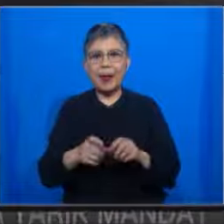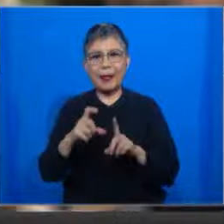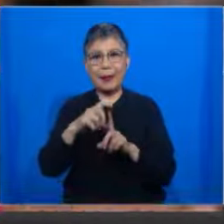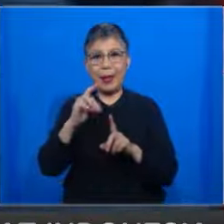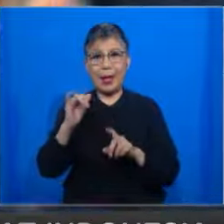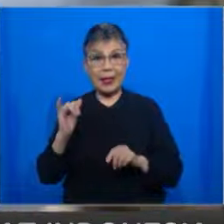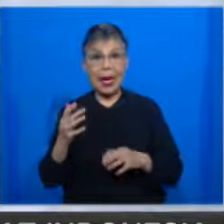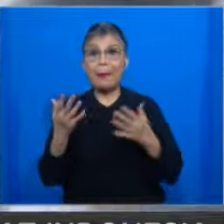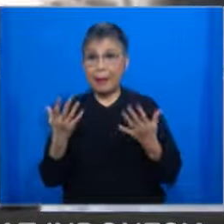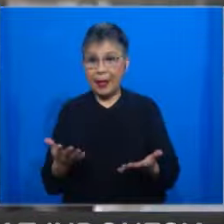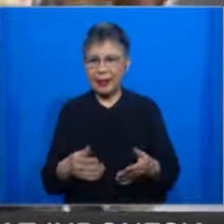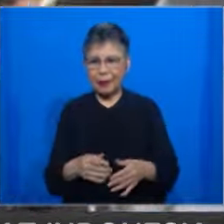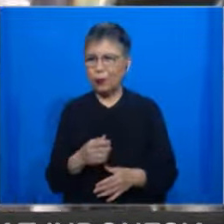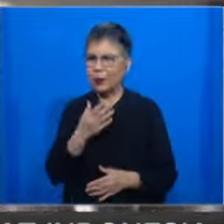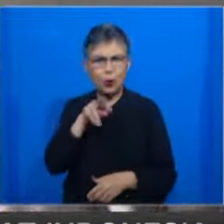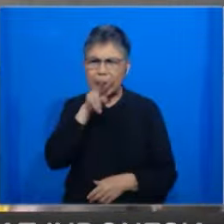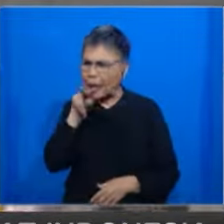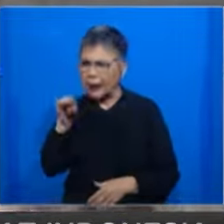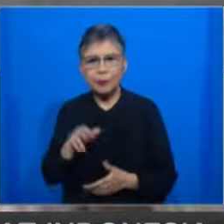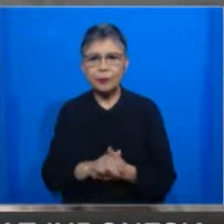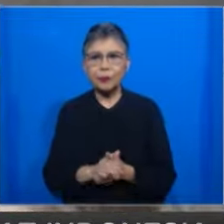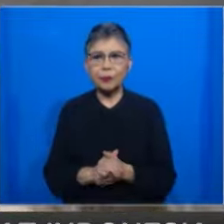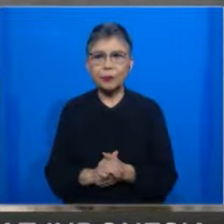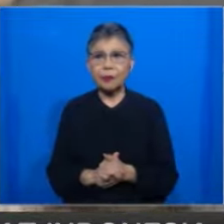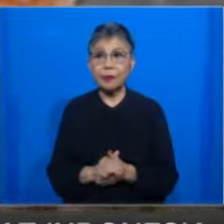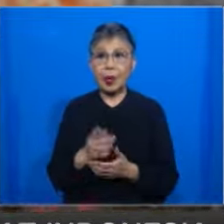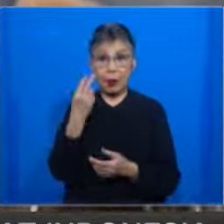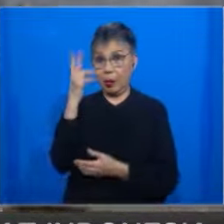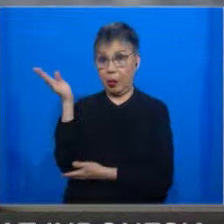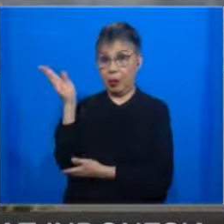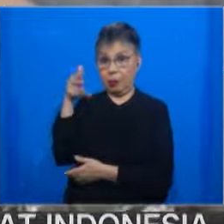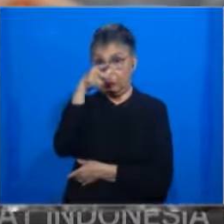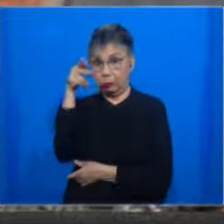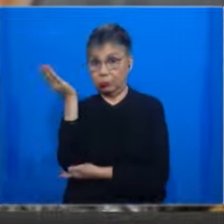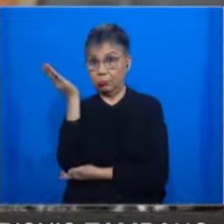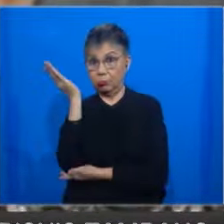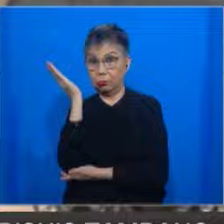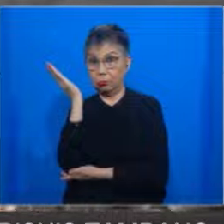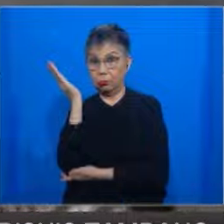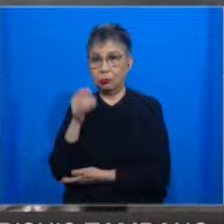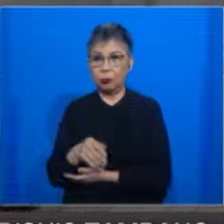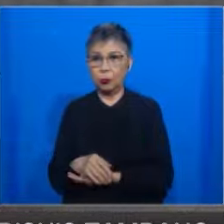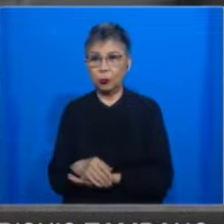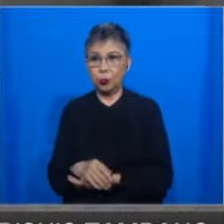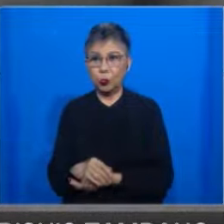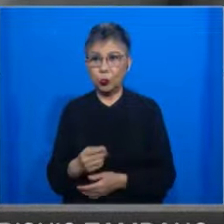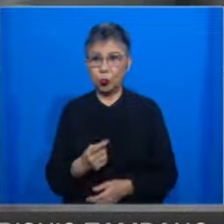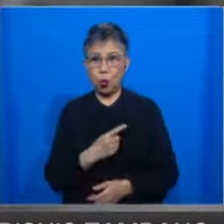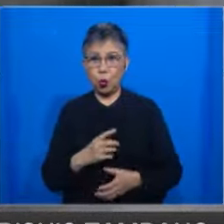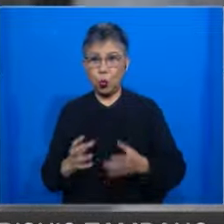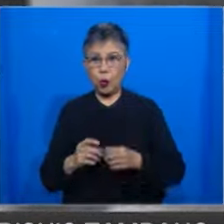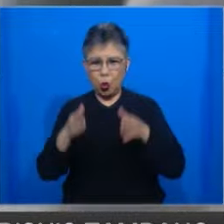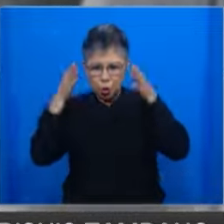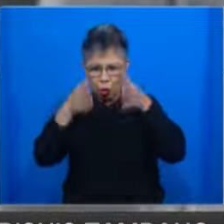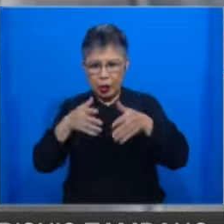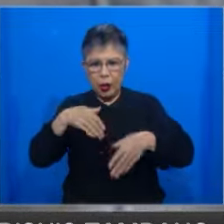sampaikan. Di samping itu mungkin bisa disaksikan juga dari layar kaca saat ini peserta aksi masih